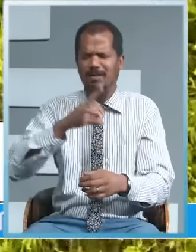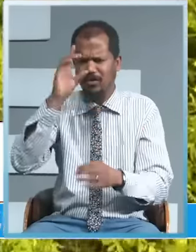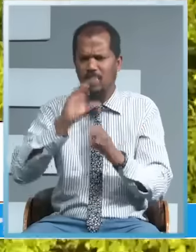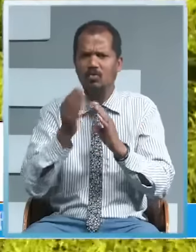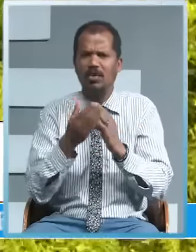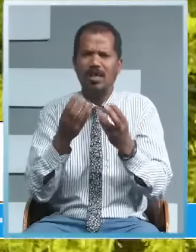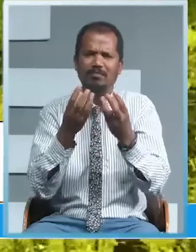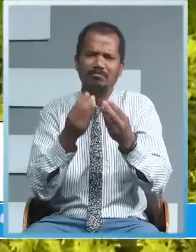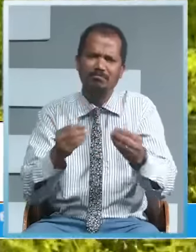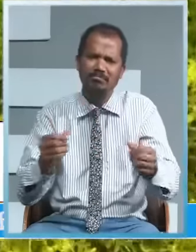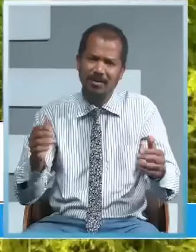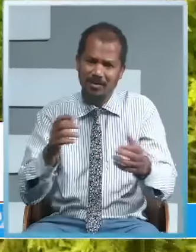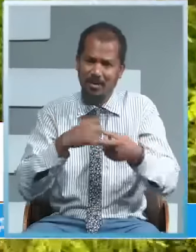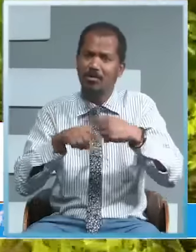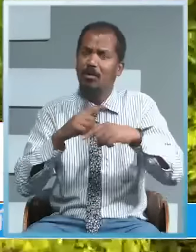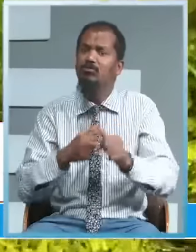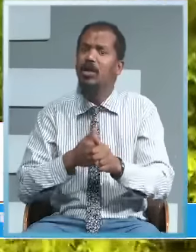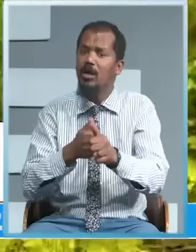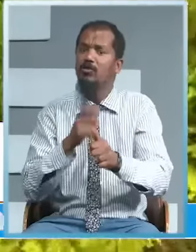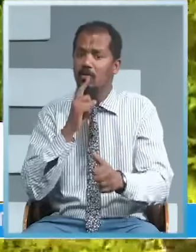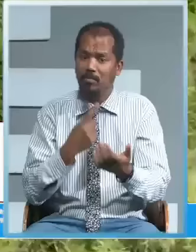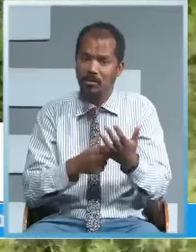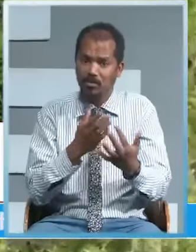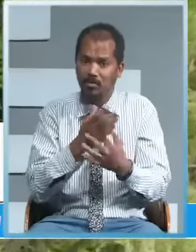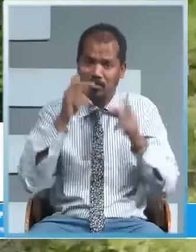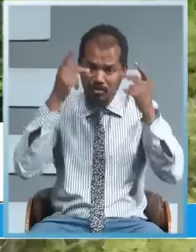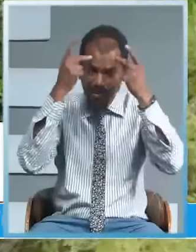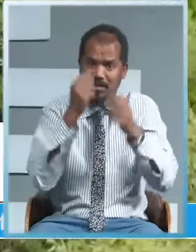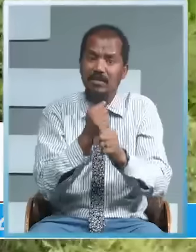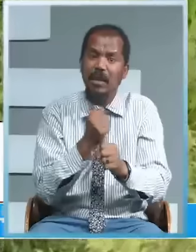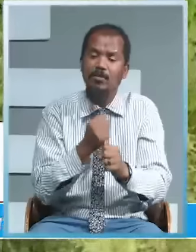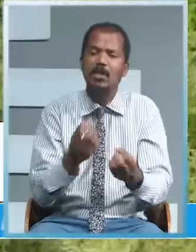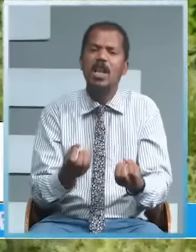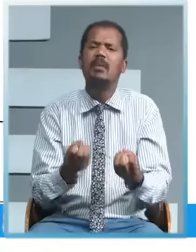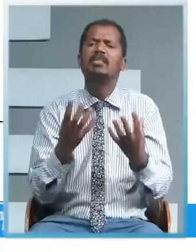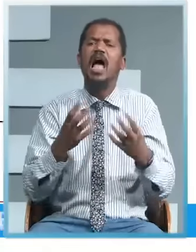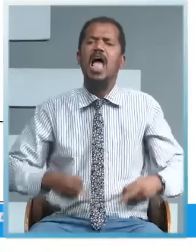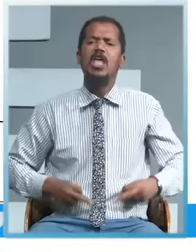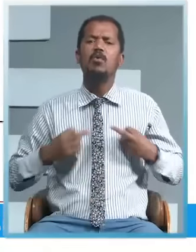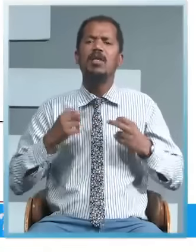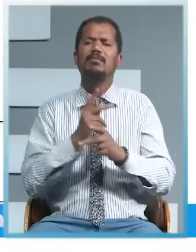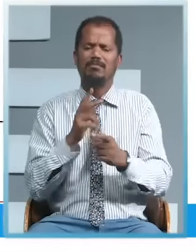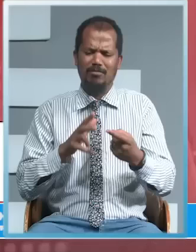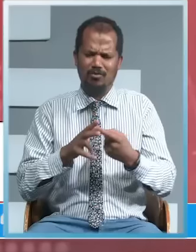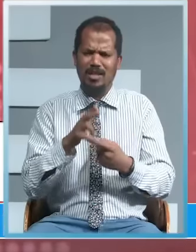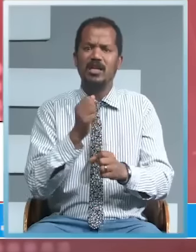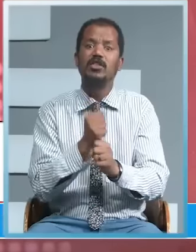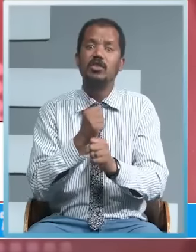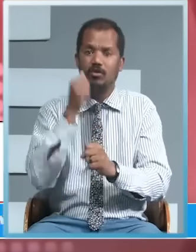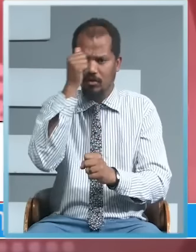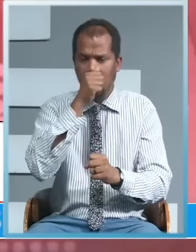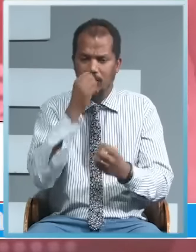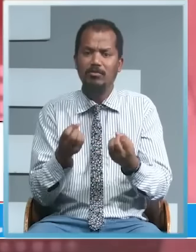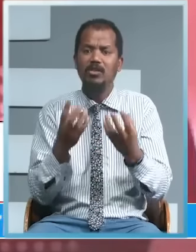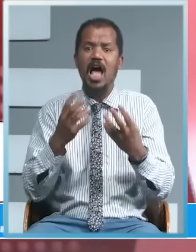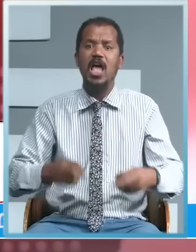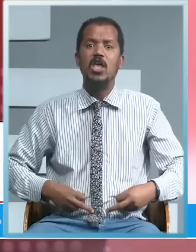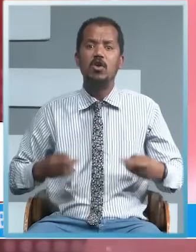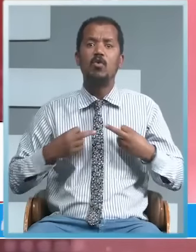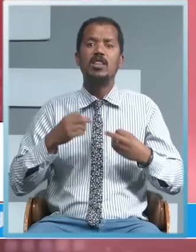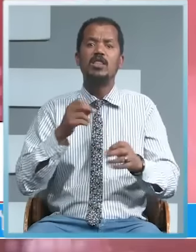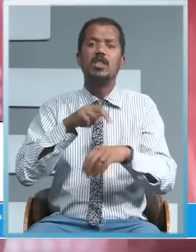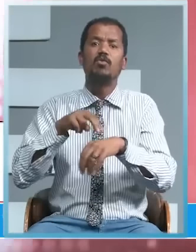ሁኔታ እየተመናመነ መምጣቱን ተከትሎ ነው። በዚህ ረገድ ሚኒስቴር መስሪያ ቤቶች ለብዝሃ ህይወት መጠበቅ በቁርጠኝነት እንዲሰሩ የኢትዮጵያ ብዝሃ ህይወት ኢንስቲትዩት